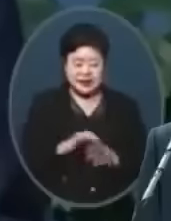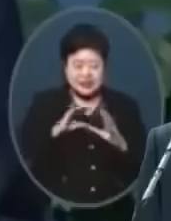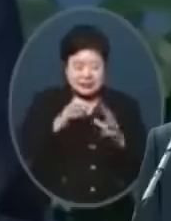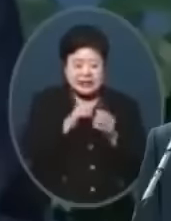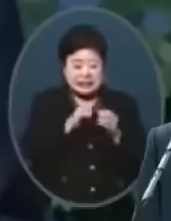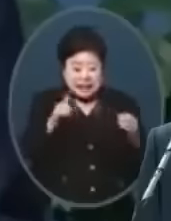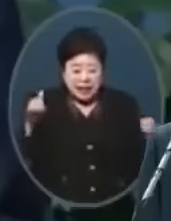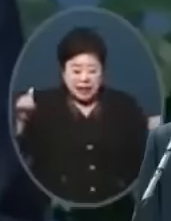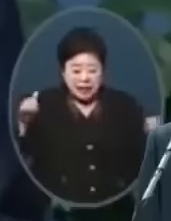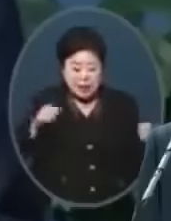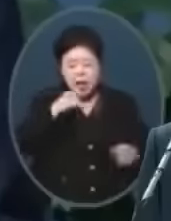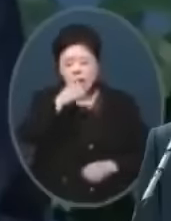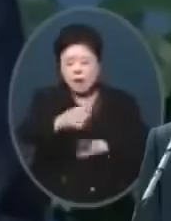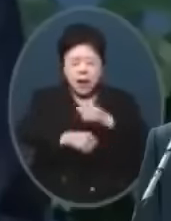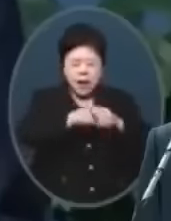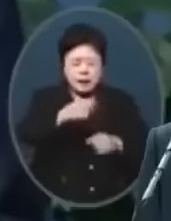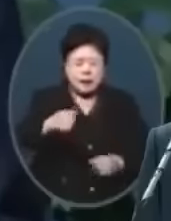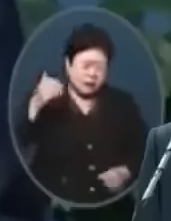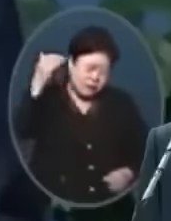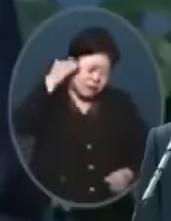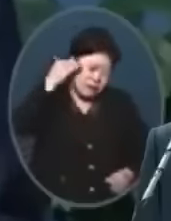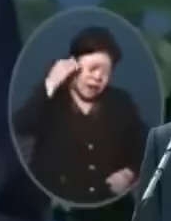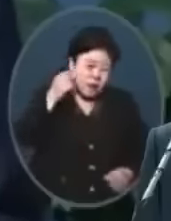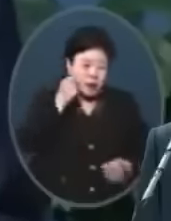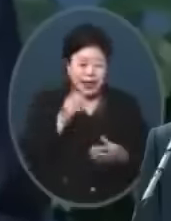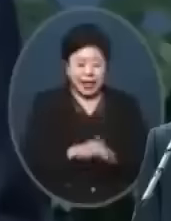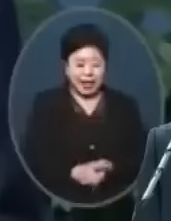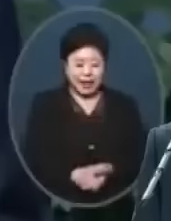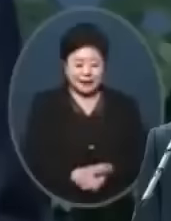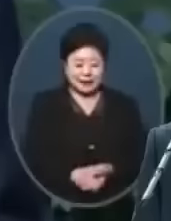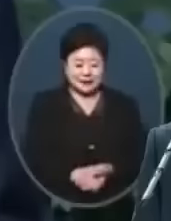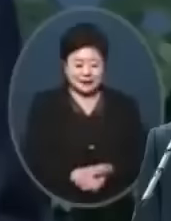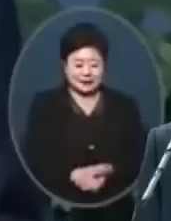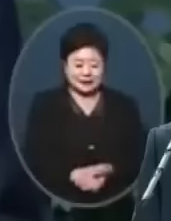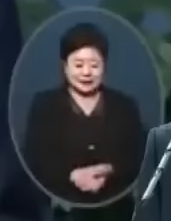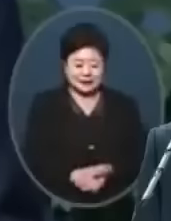세상 사람도 마음대로 여러분을 짓밟을 수 없습니다.